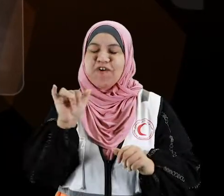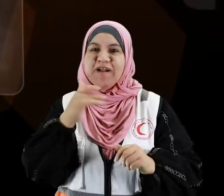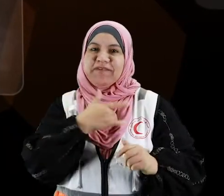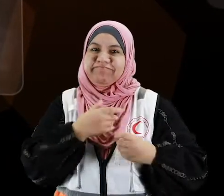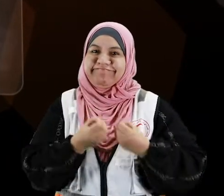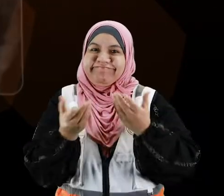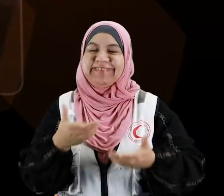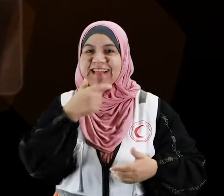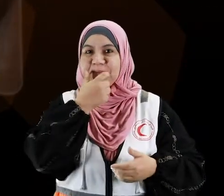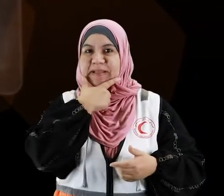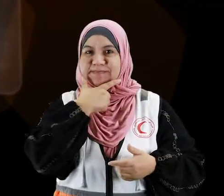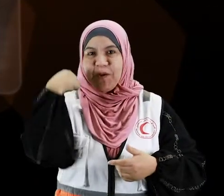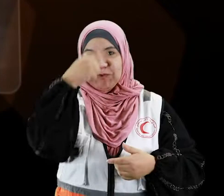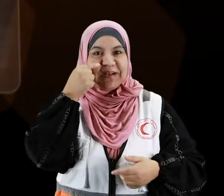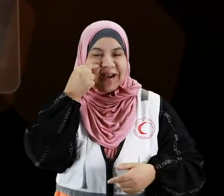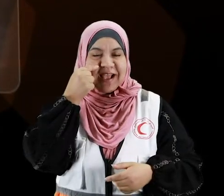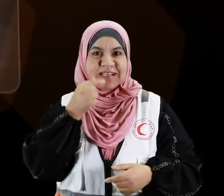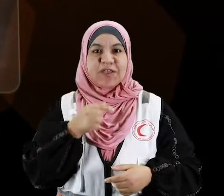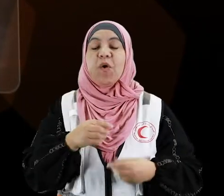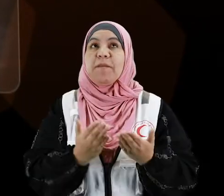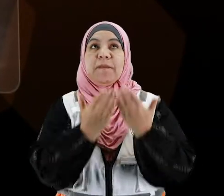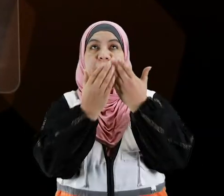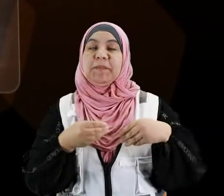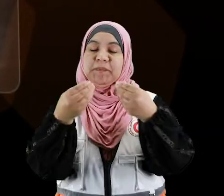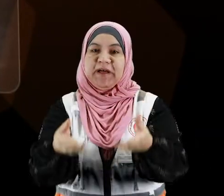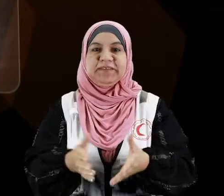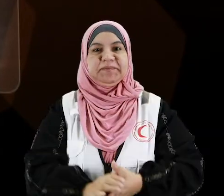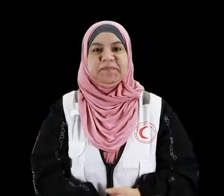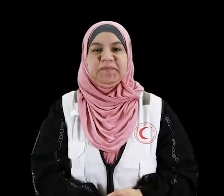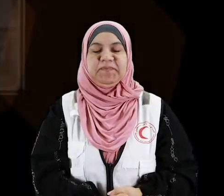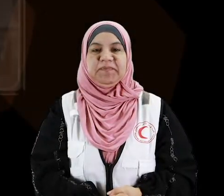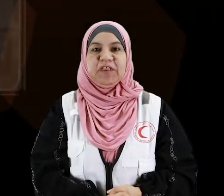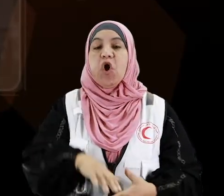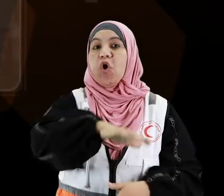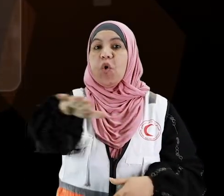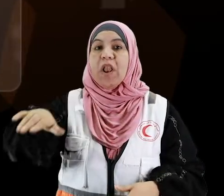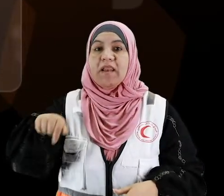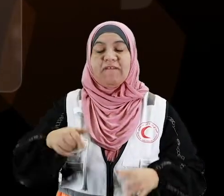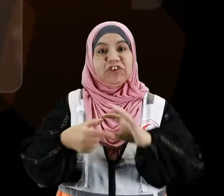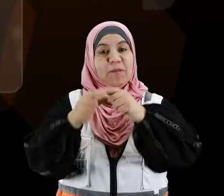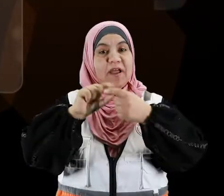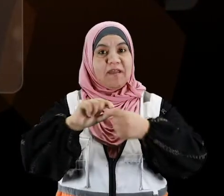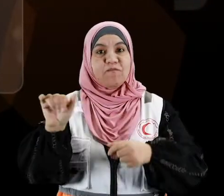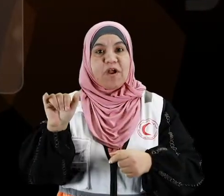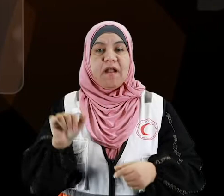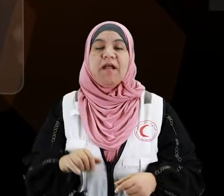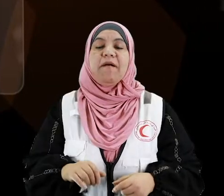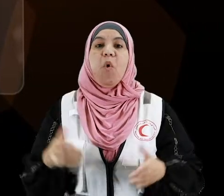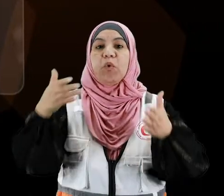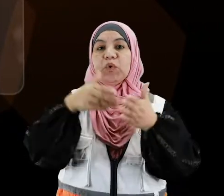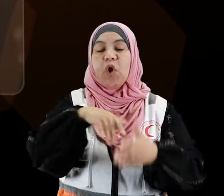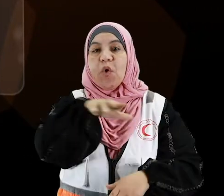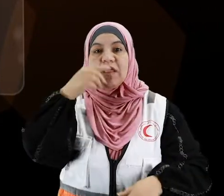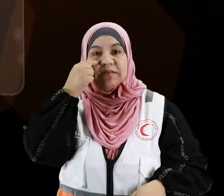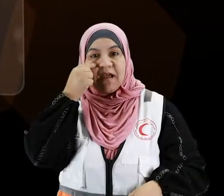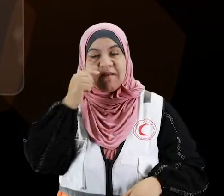نابع من رغبتنا لرسم البسمة على وجوه الناس ومنحهم الأمل بحياة أفضل. كنا في الجمعية إيد واحدة لنوصل لكل